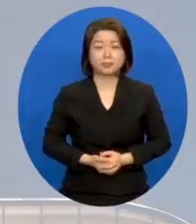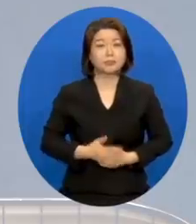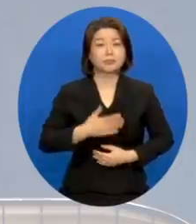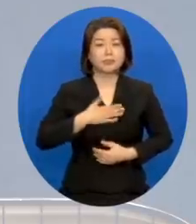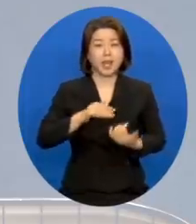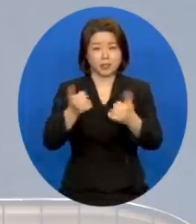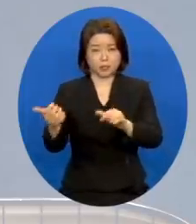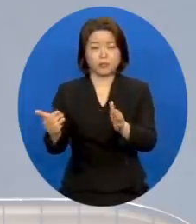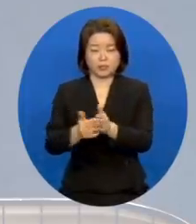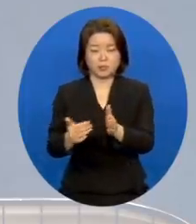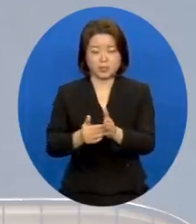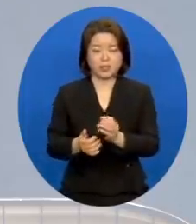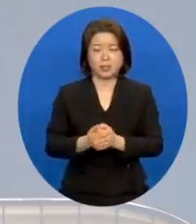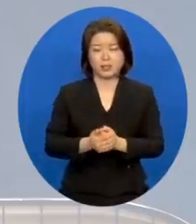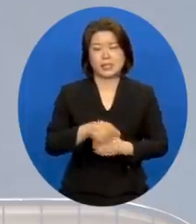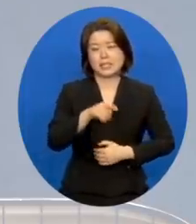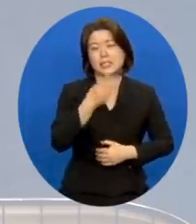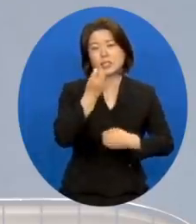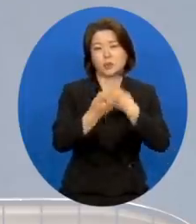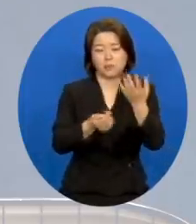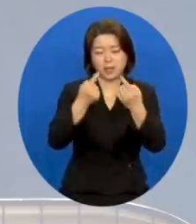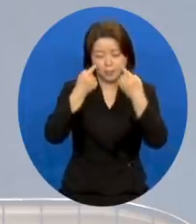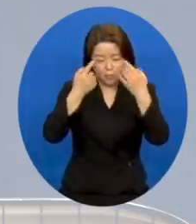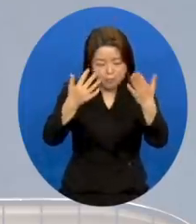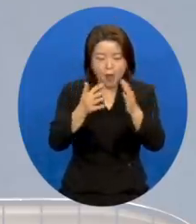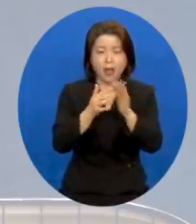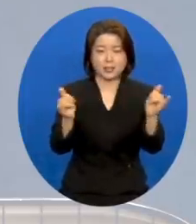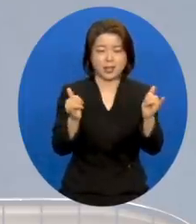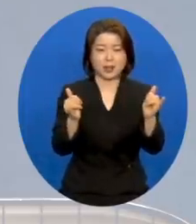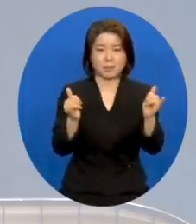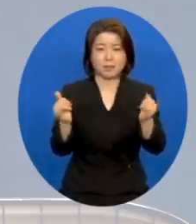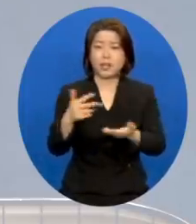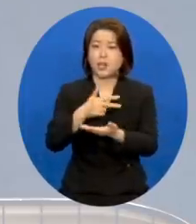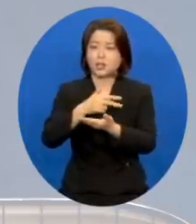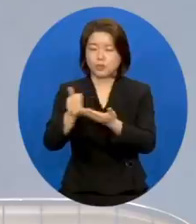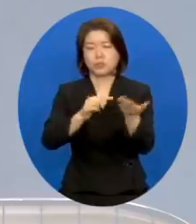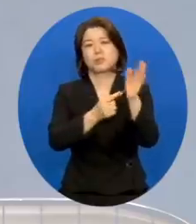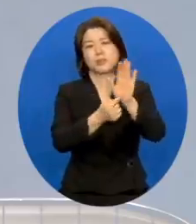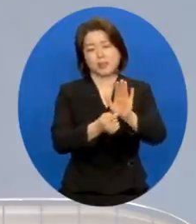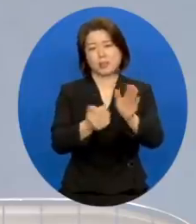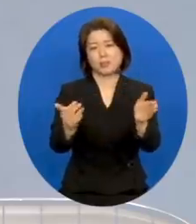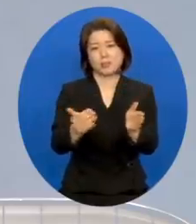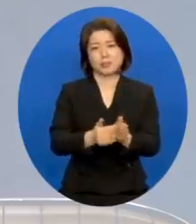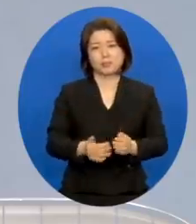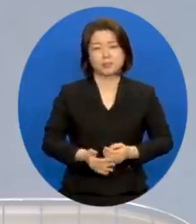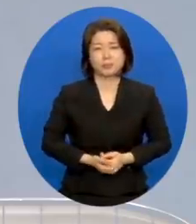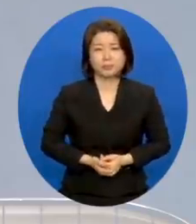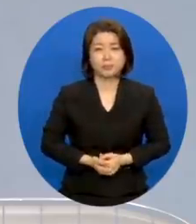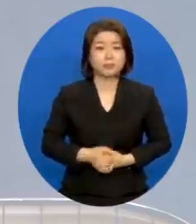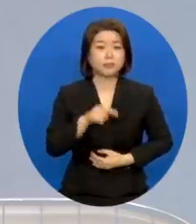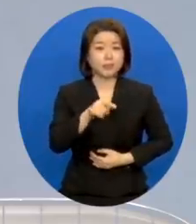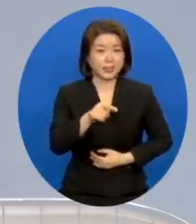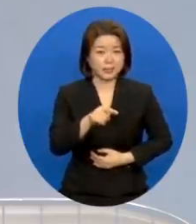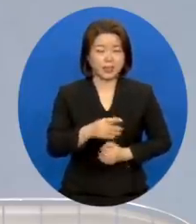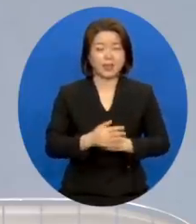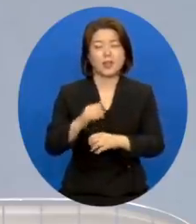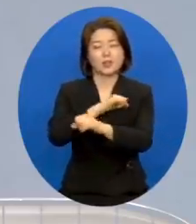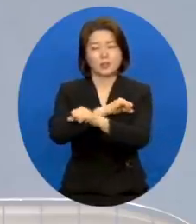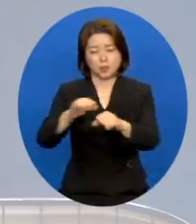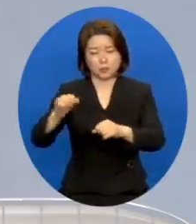나는 죽었습니다 이 고백이 분명한 사람에게서 주님은 나타나 세 요 그게 용서와